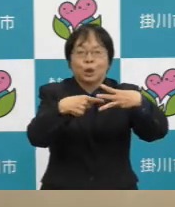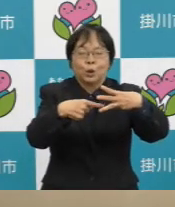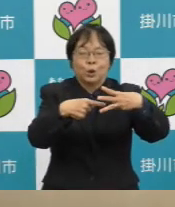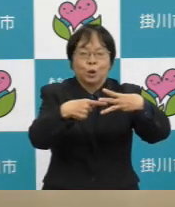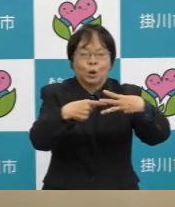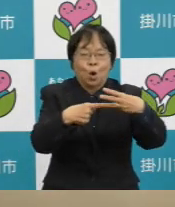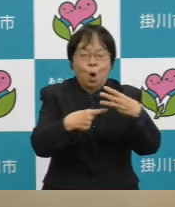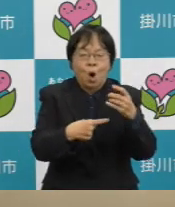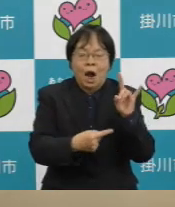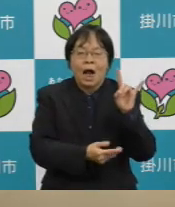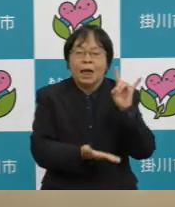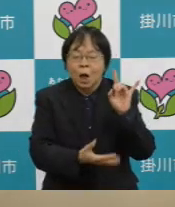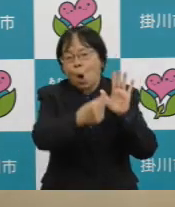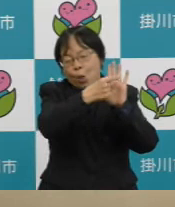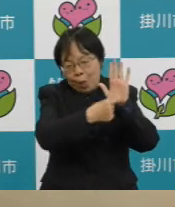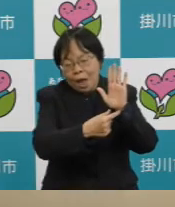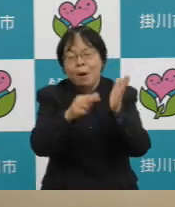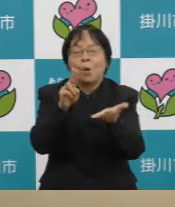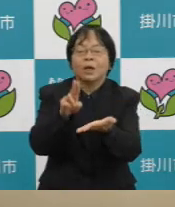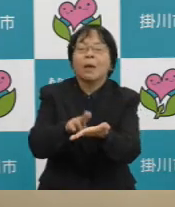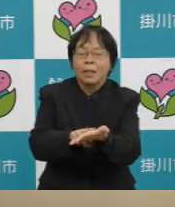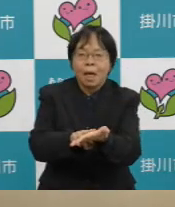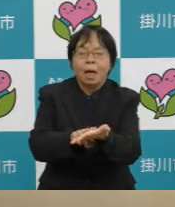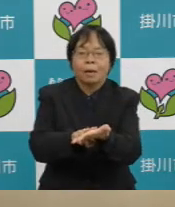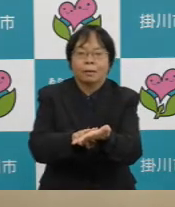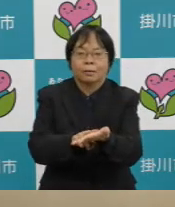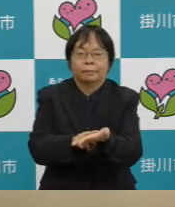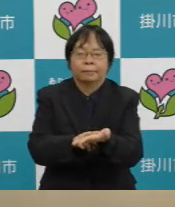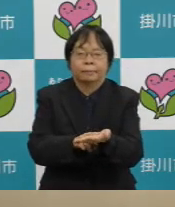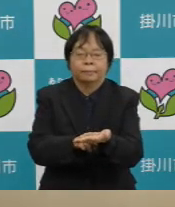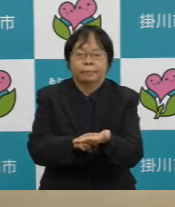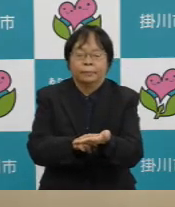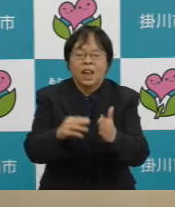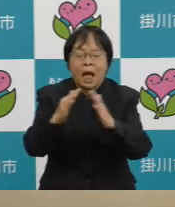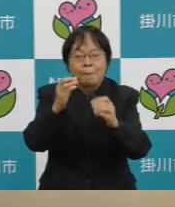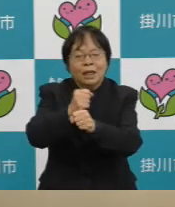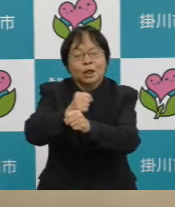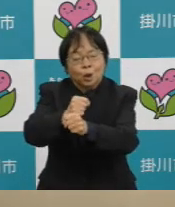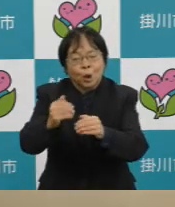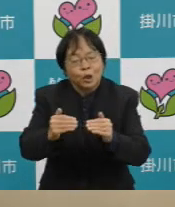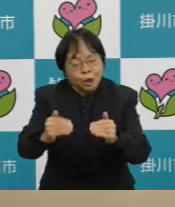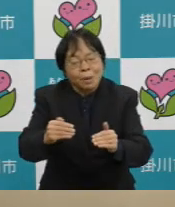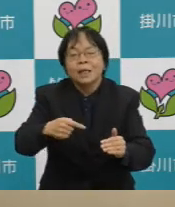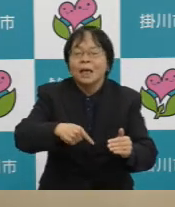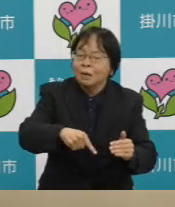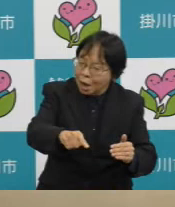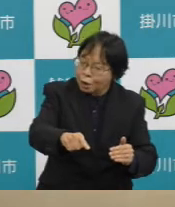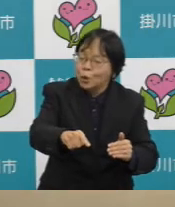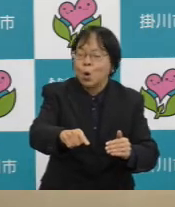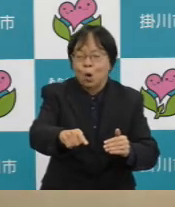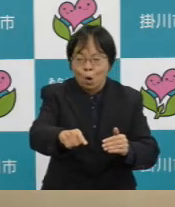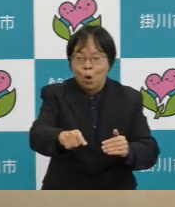マを定めて、まあ、まちづくりを進めていこうと、まあ、こういうことで25年